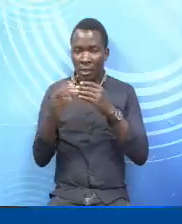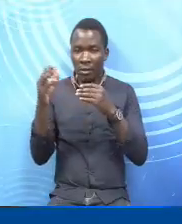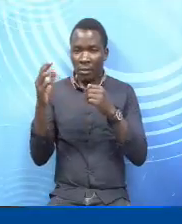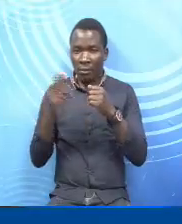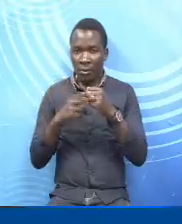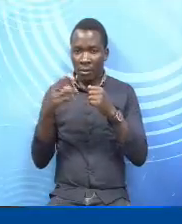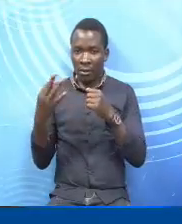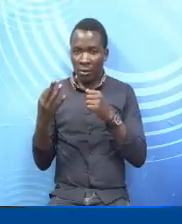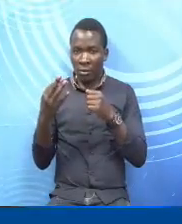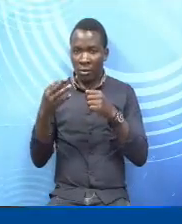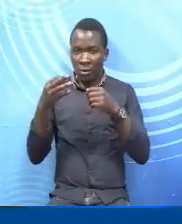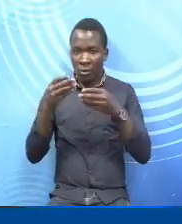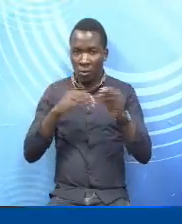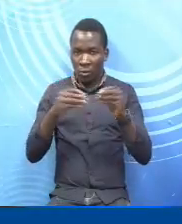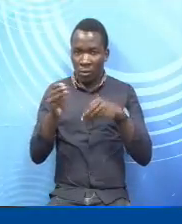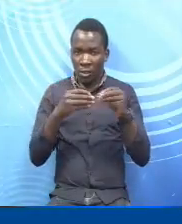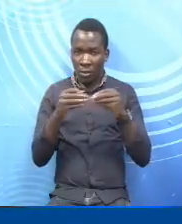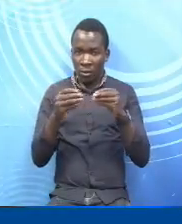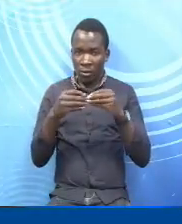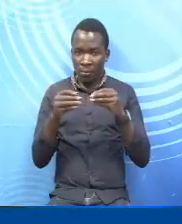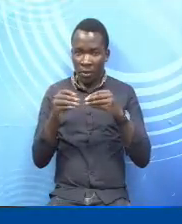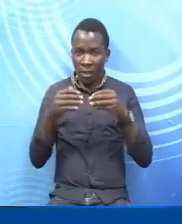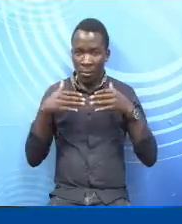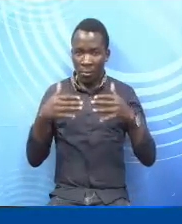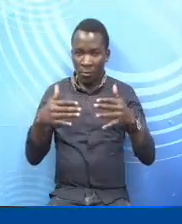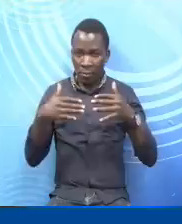Utu twuma tukaba ngo ari udupima umwuka.